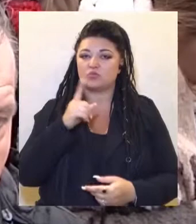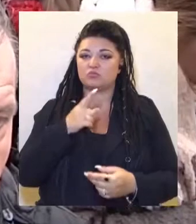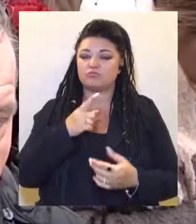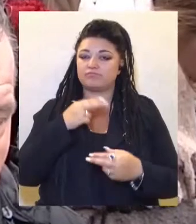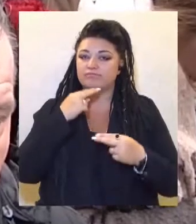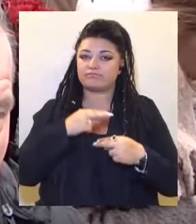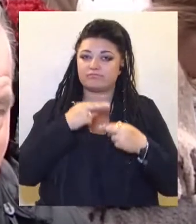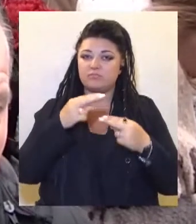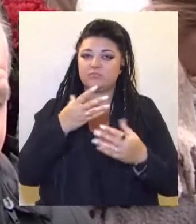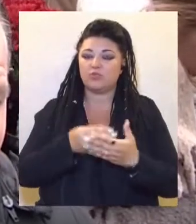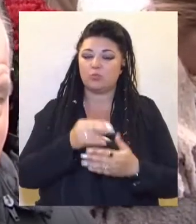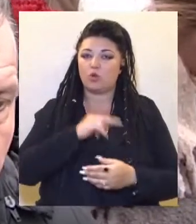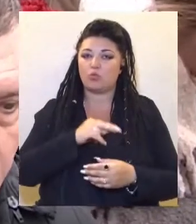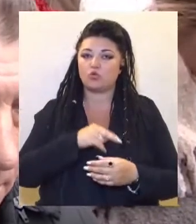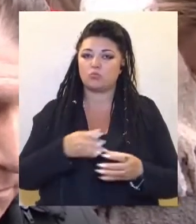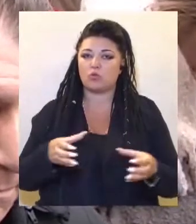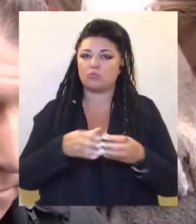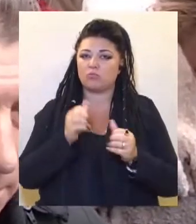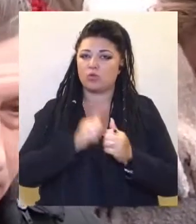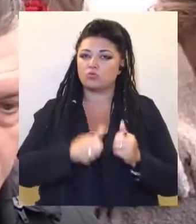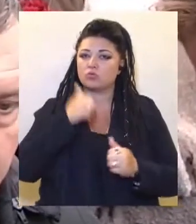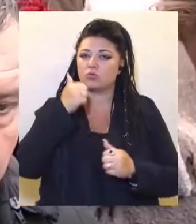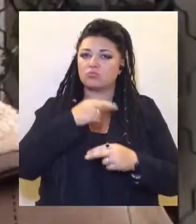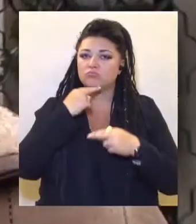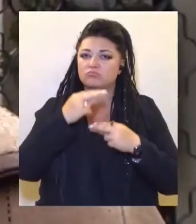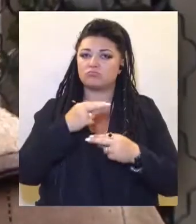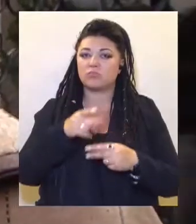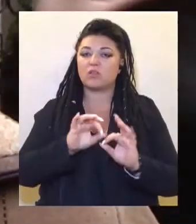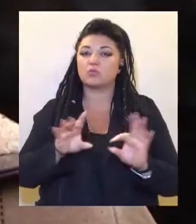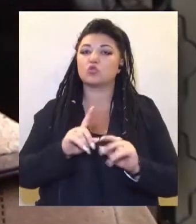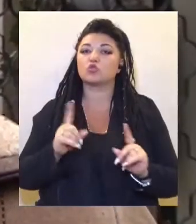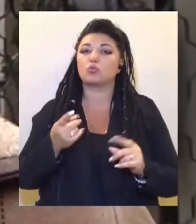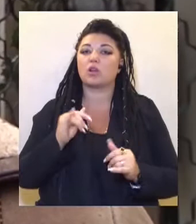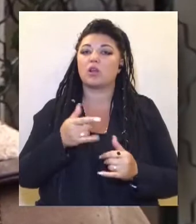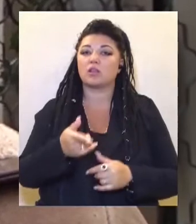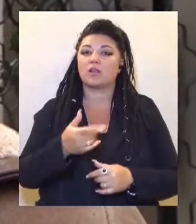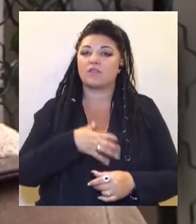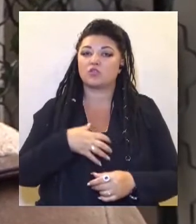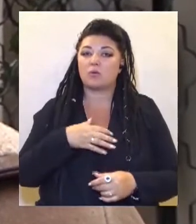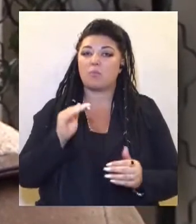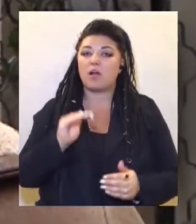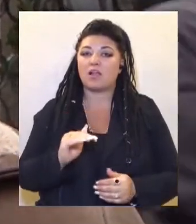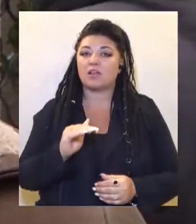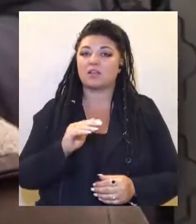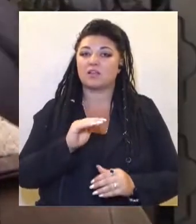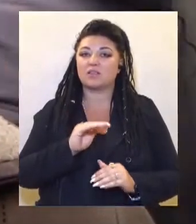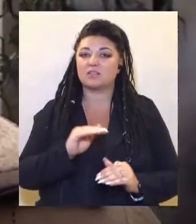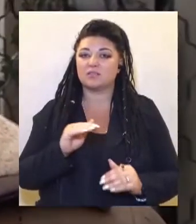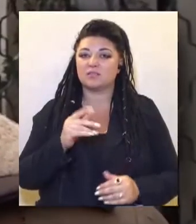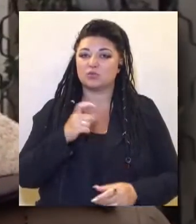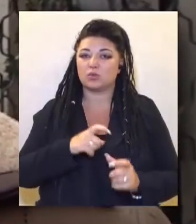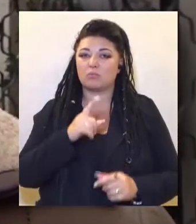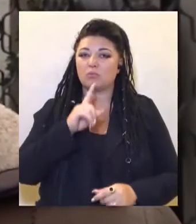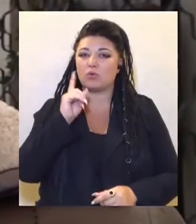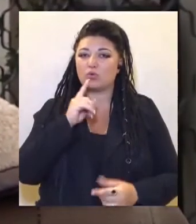робочим колективом кожного року. Розповіла, чому для неї важлива ця дата. Маленька група людей, студентів, молодих, де фактично